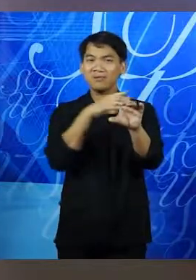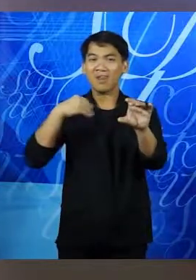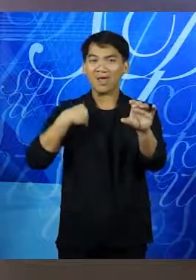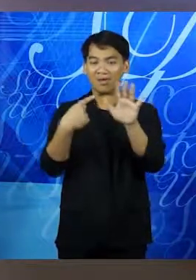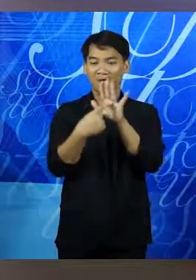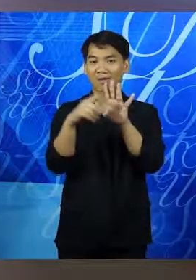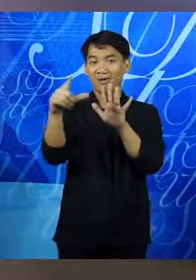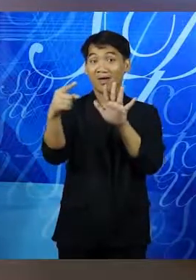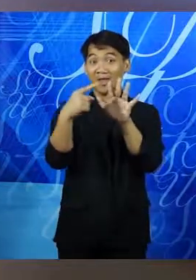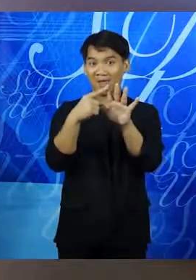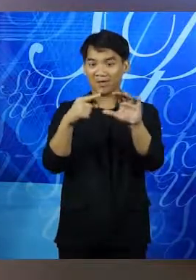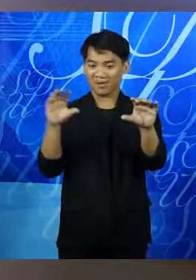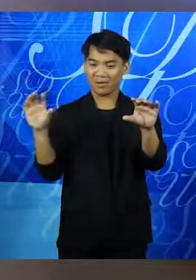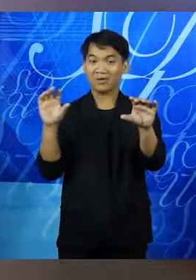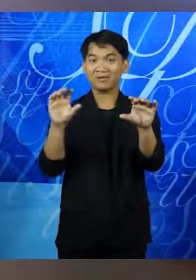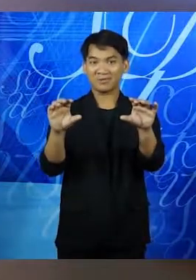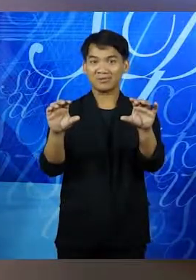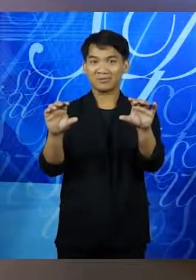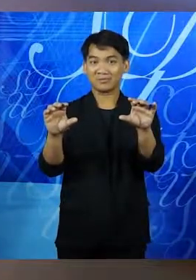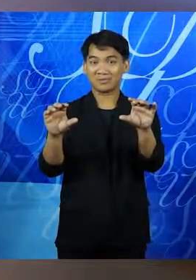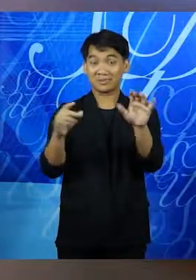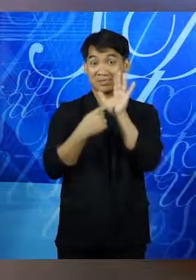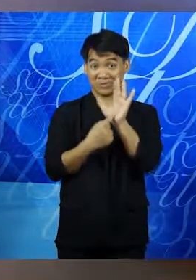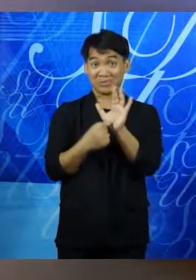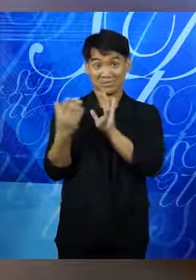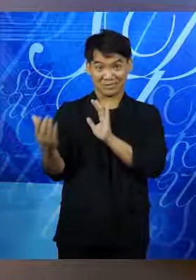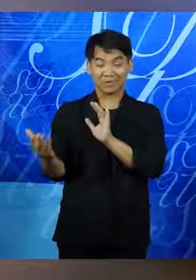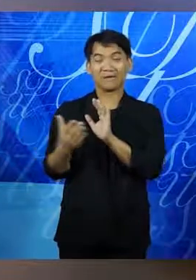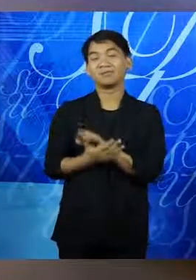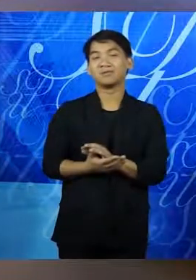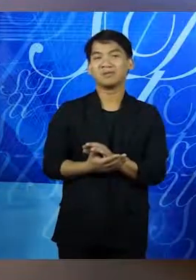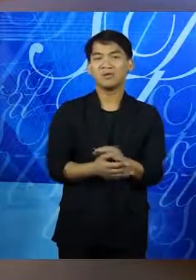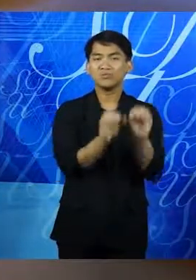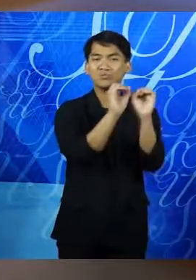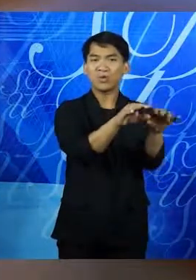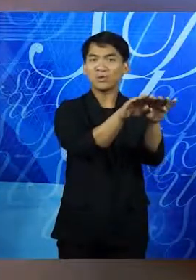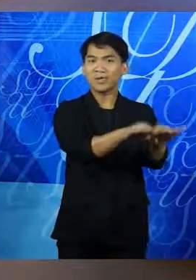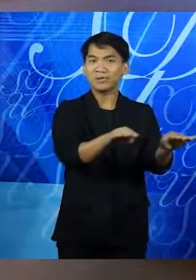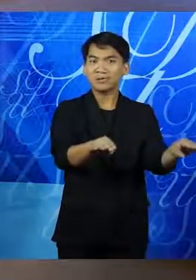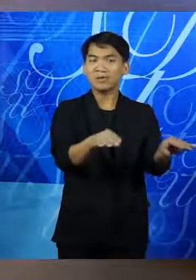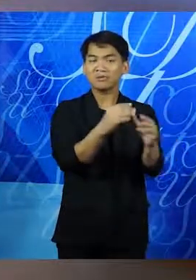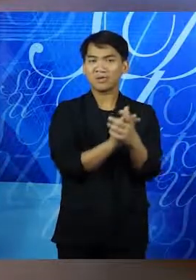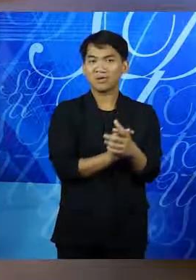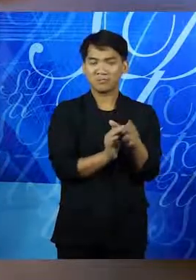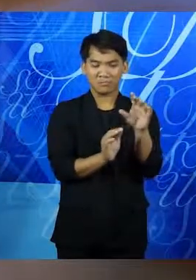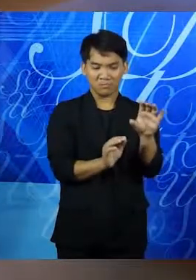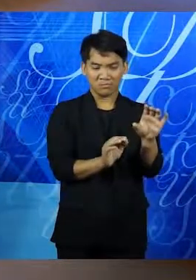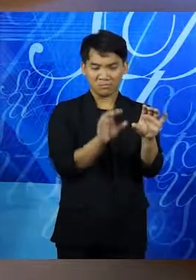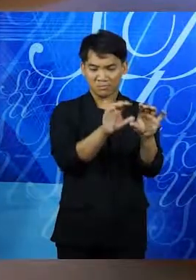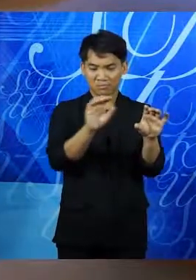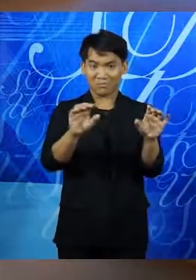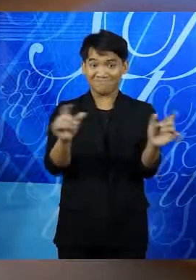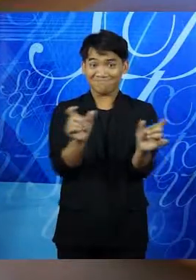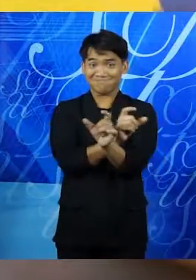บนี้เนี่ยก็คือสอนเหมือนหลักภาษาไทยทั่วไปเพื่อให้เด็กเรียนรู้ในการที่จะใช้ประโยคนะคะแล้วก็ใช้คำเชื่อมประโย